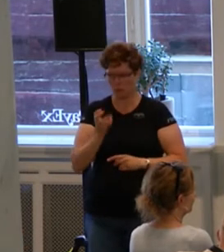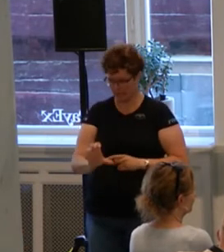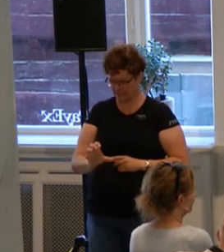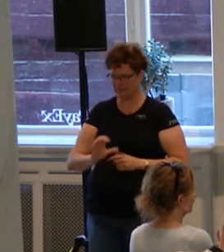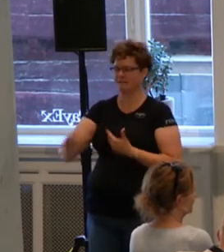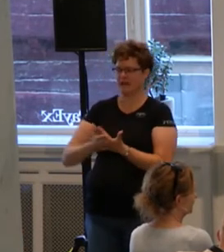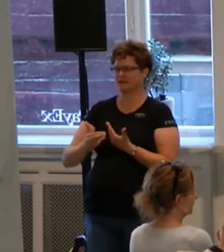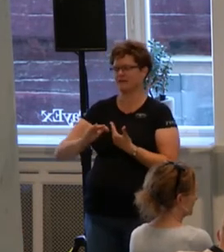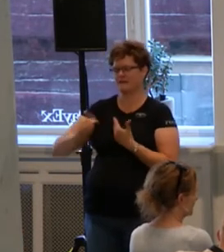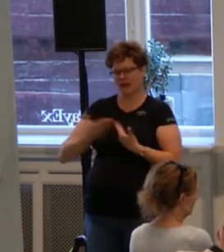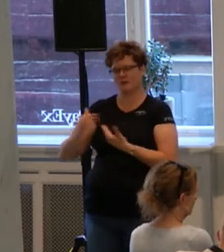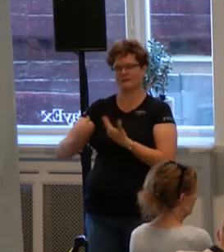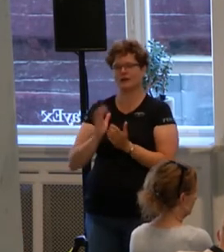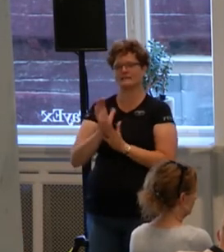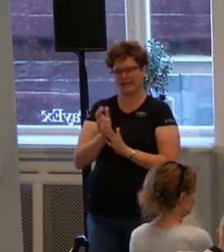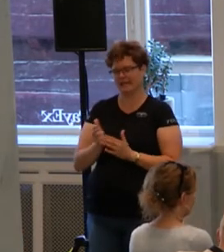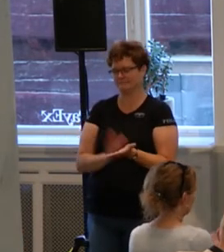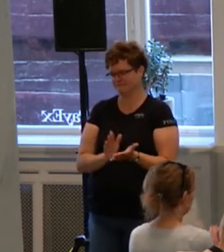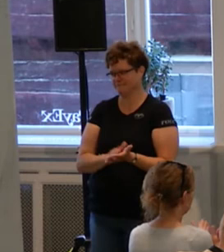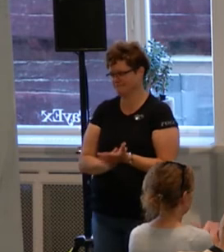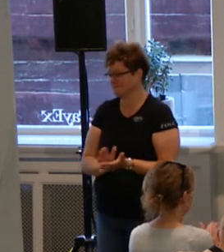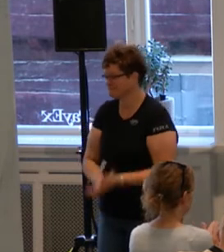och välkommen tillbaka lite senare. Tack.